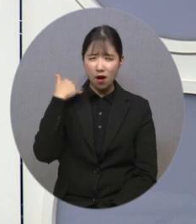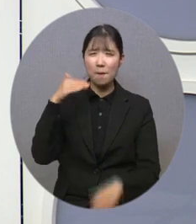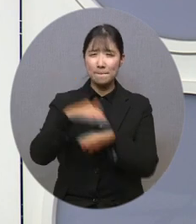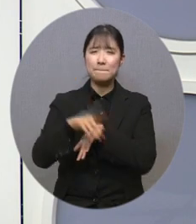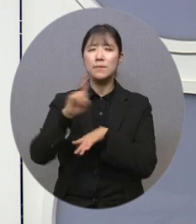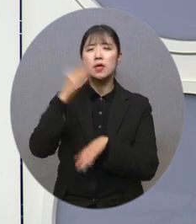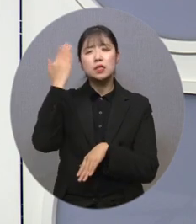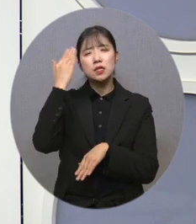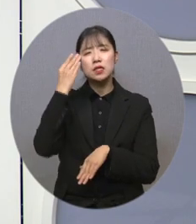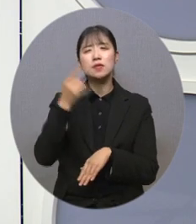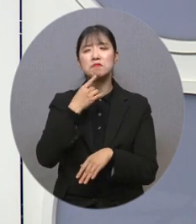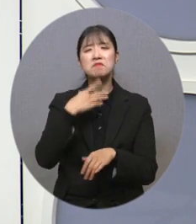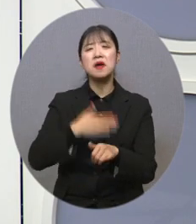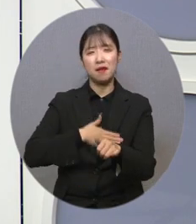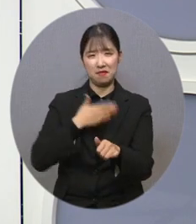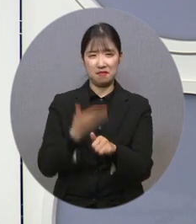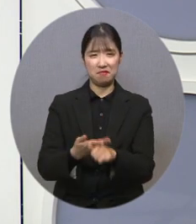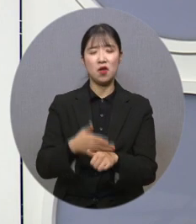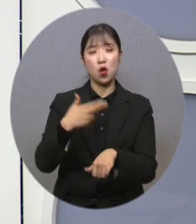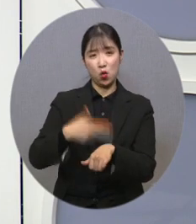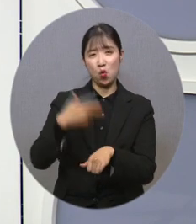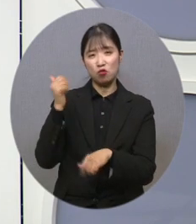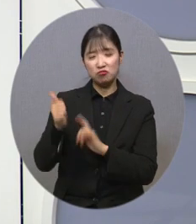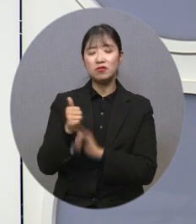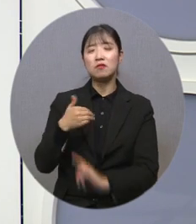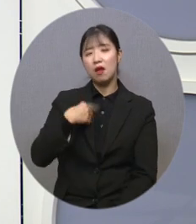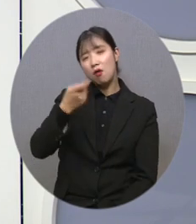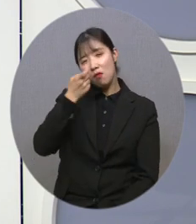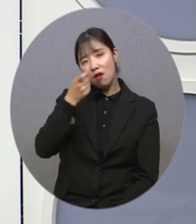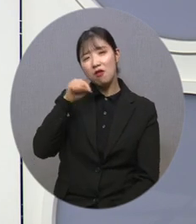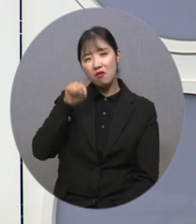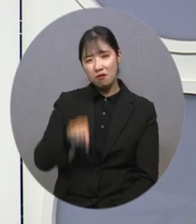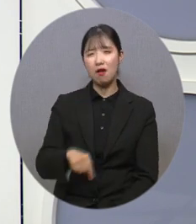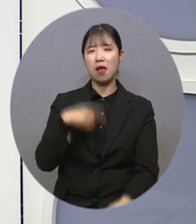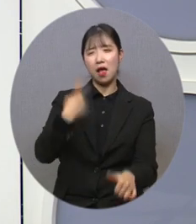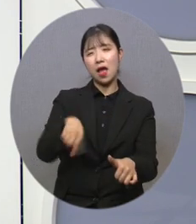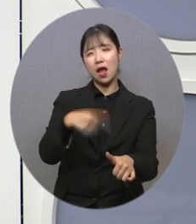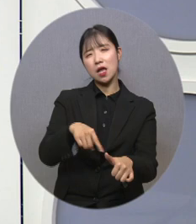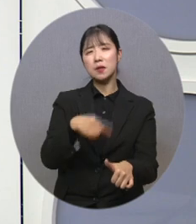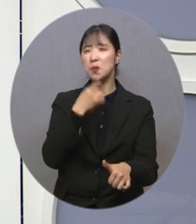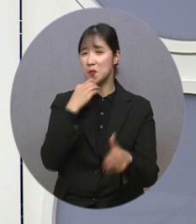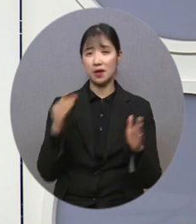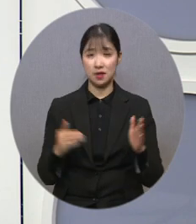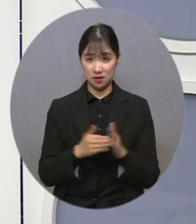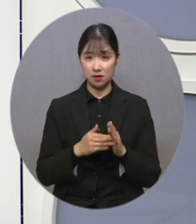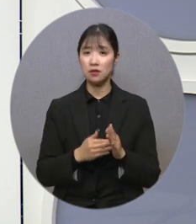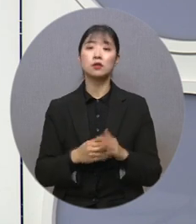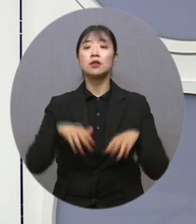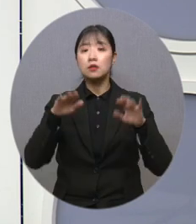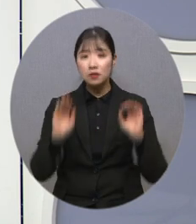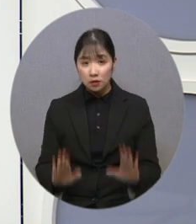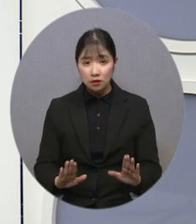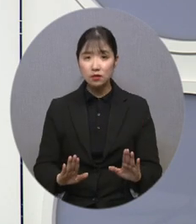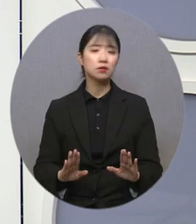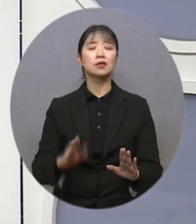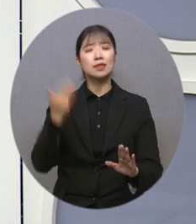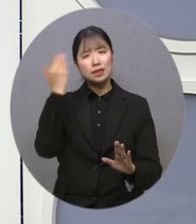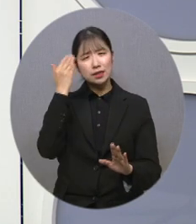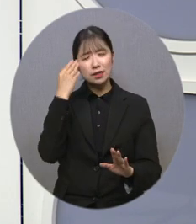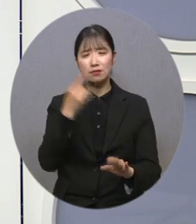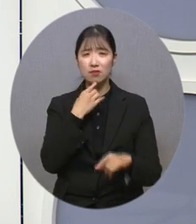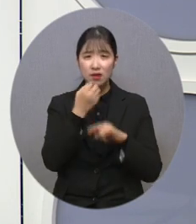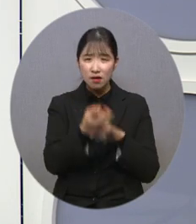전달이었습니다. 그래서 교수님들이 자기가 그동안 배운 거를 학생들에게 일방적으로 가르쳐왔는데 이제는 지식의 전달이